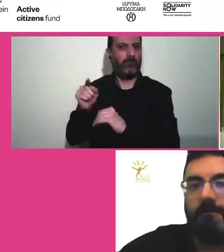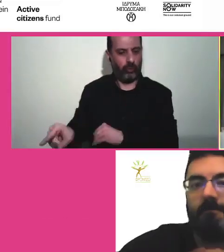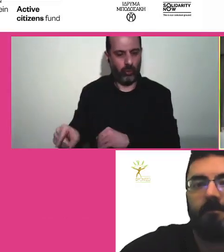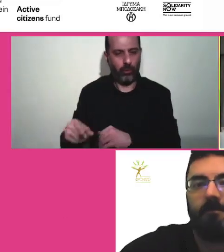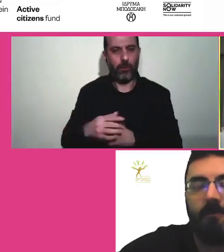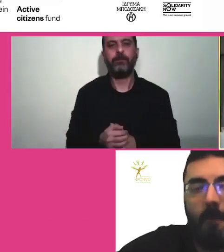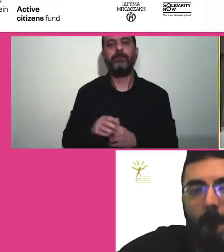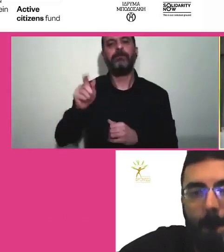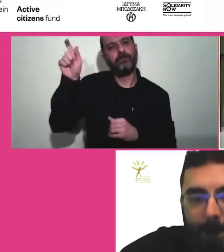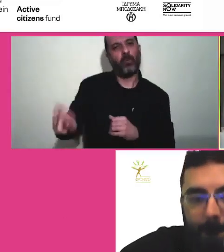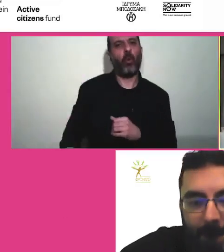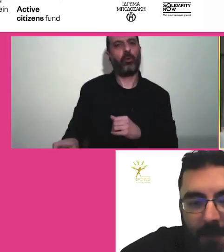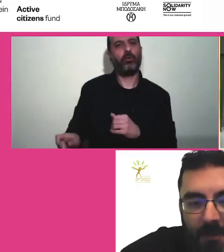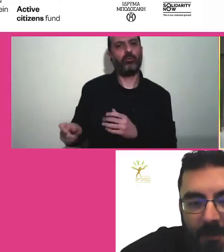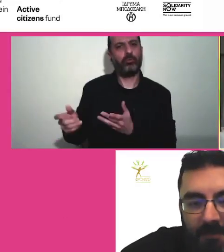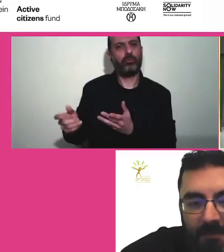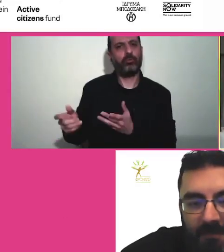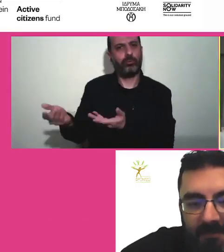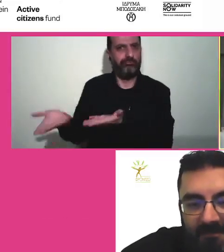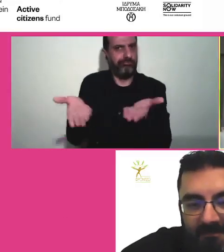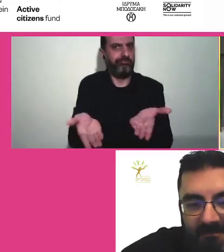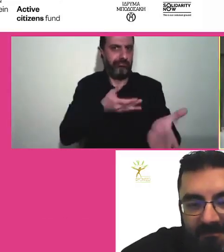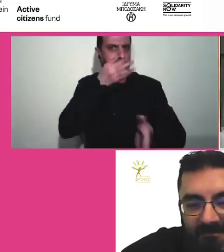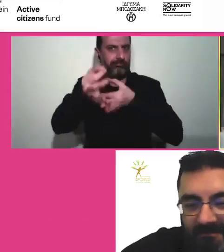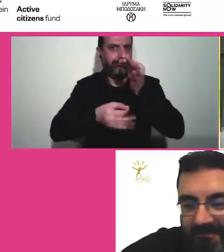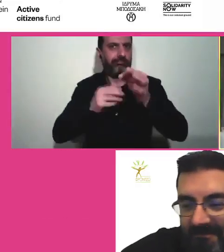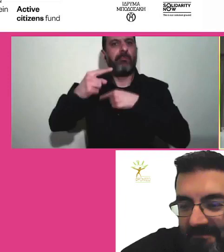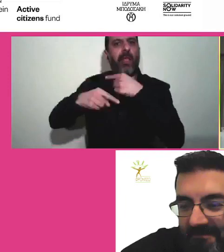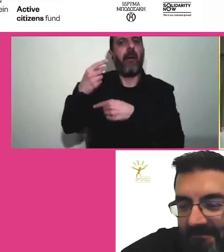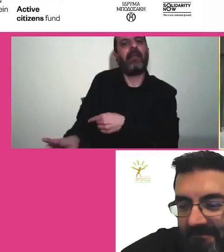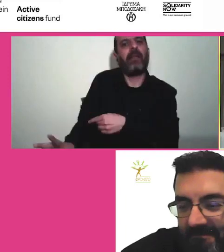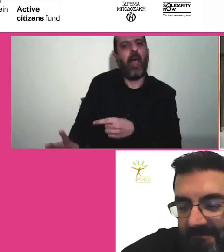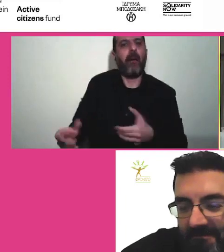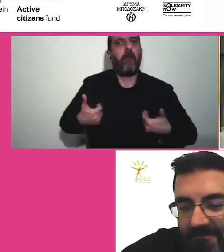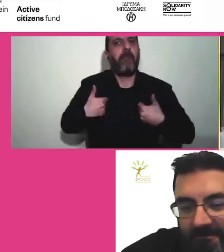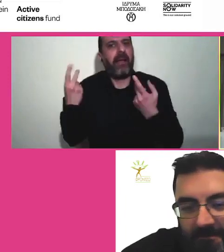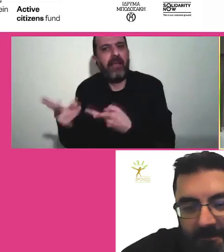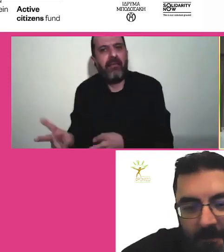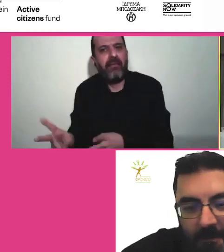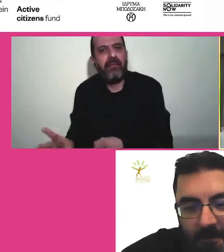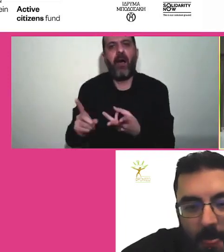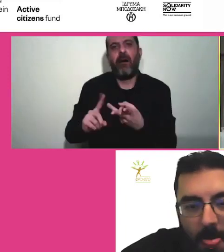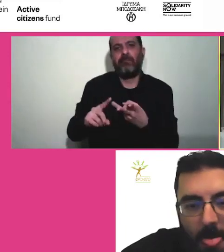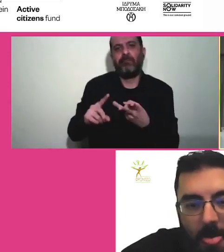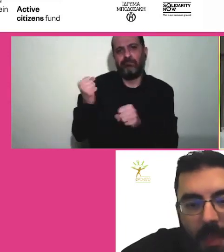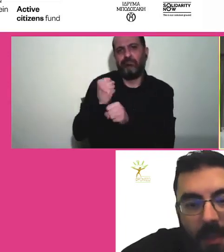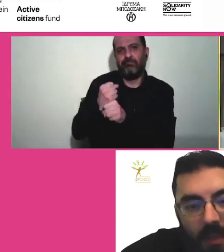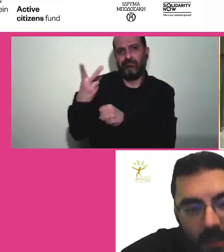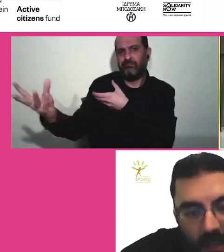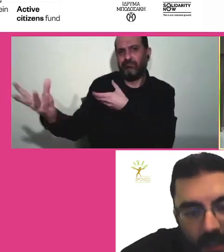τη δική τους εμπειρία από τα παιχνίδια και το έργο Legends of Stability.